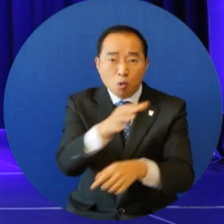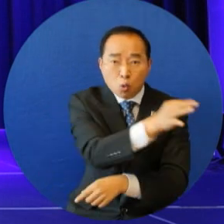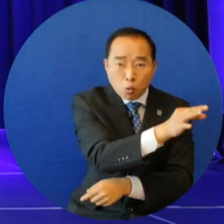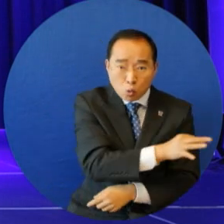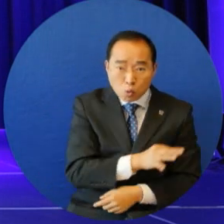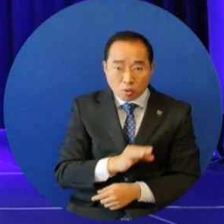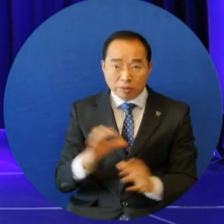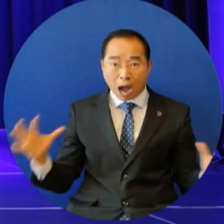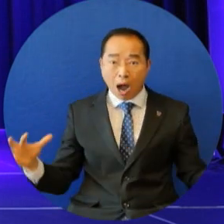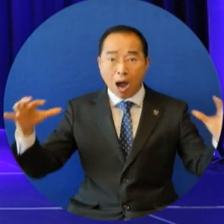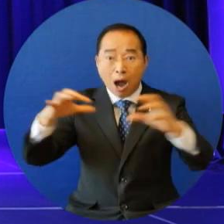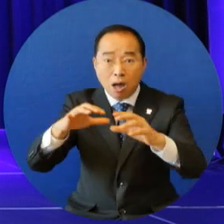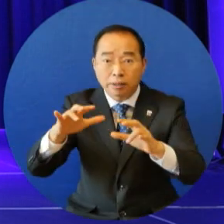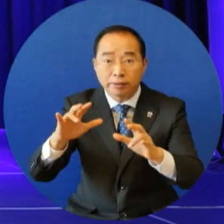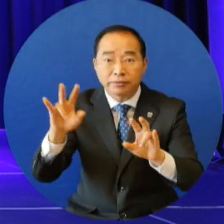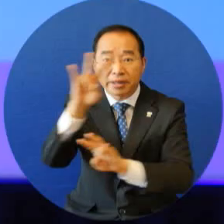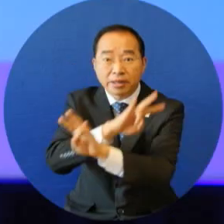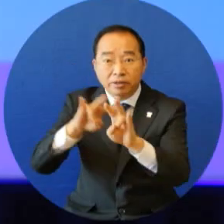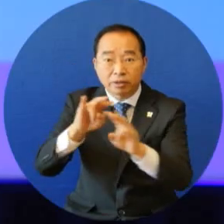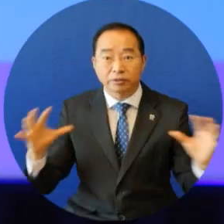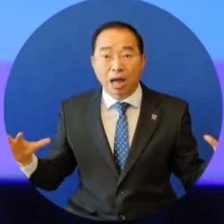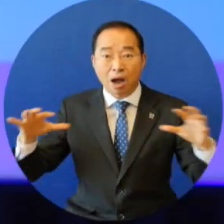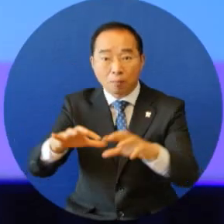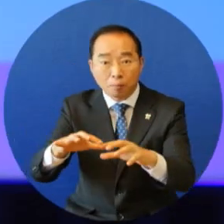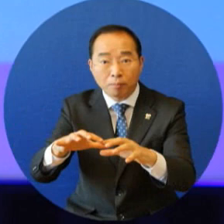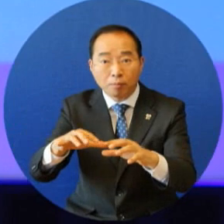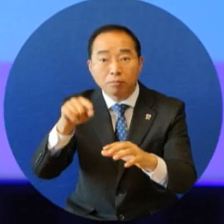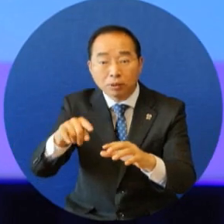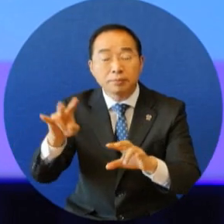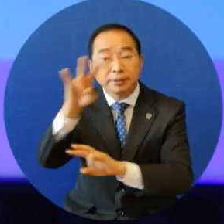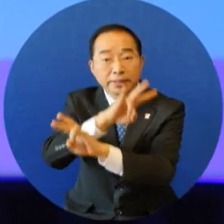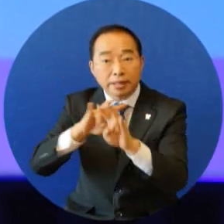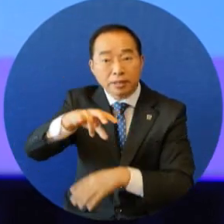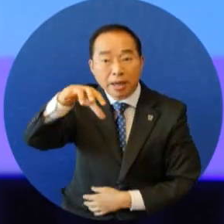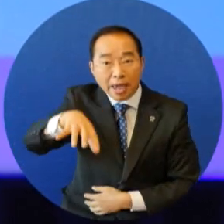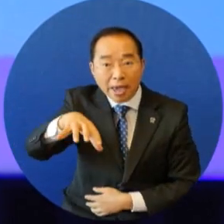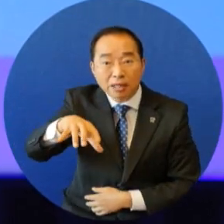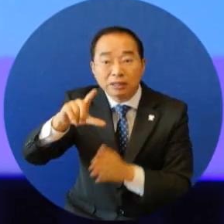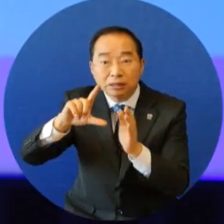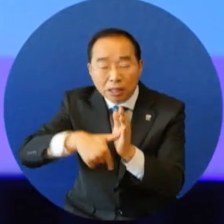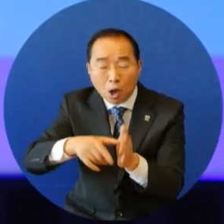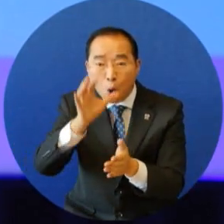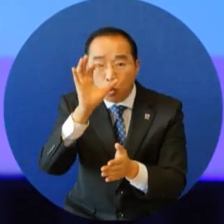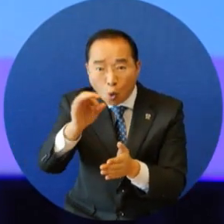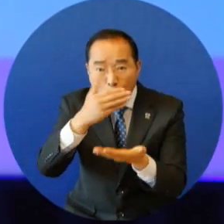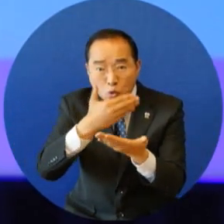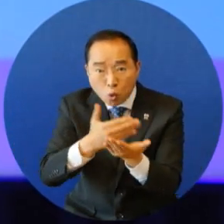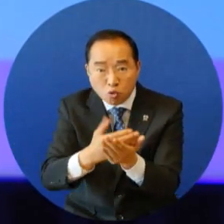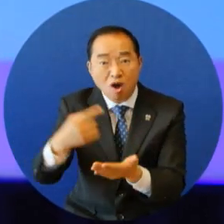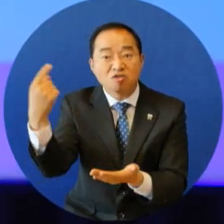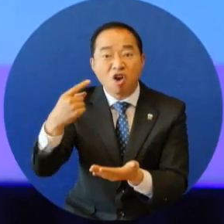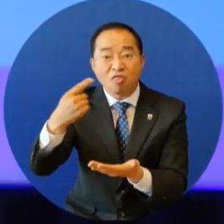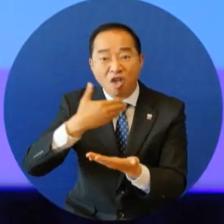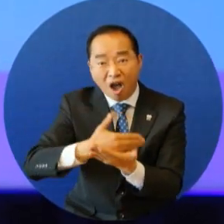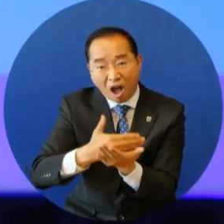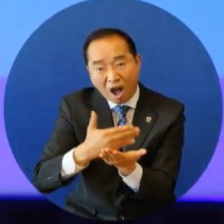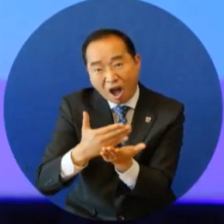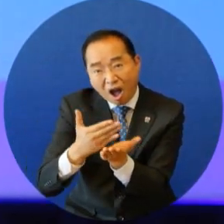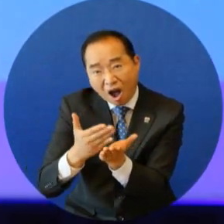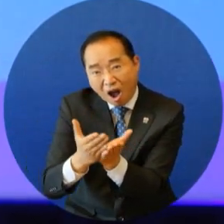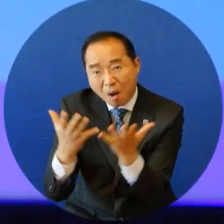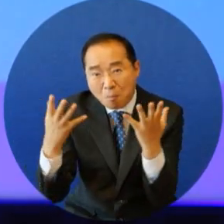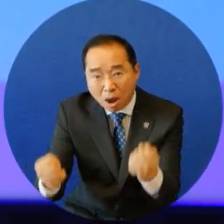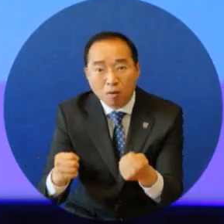다 네덜란드로 모이는 거예요. 그래서 네덜란드에는 그 당시 화폐 종류가 거의 한 1000가지에 이를